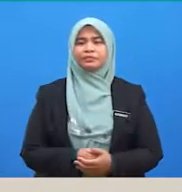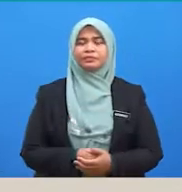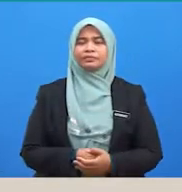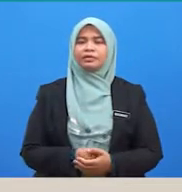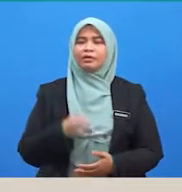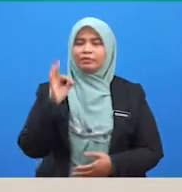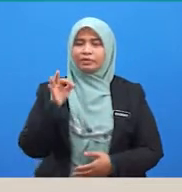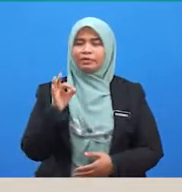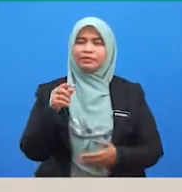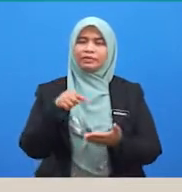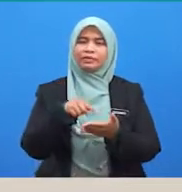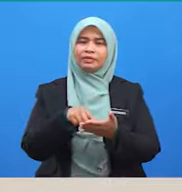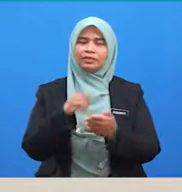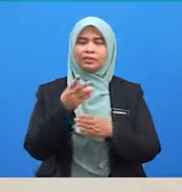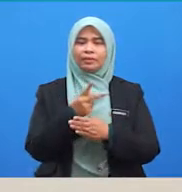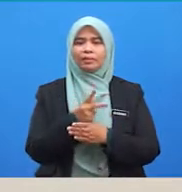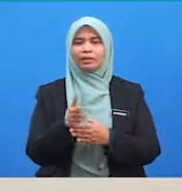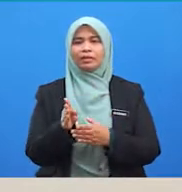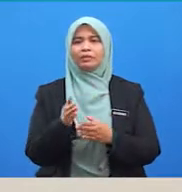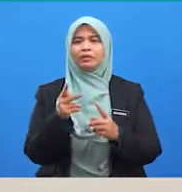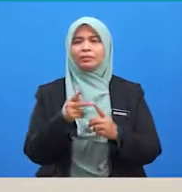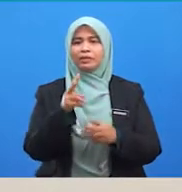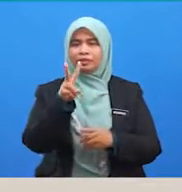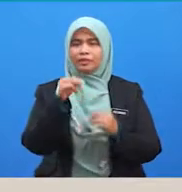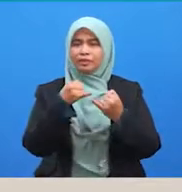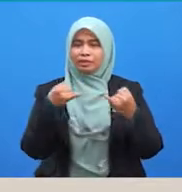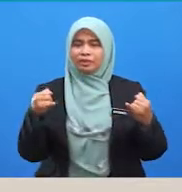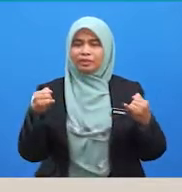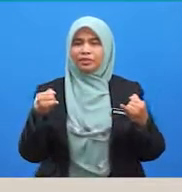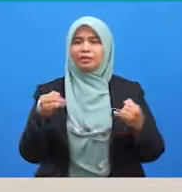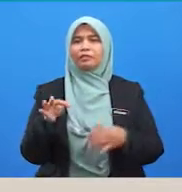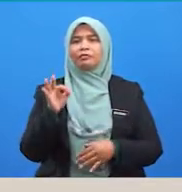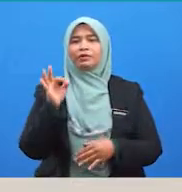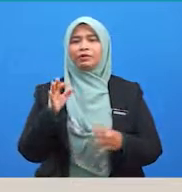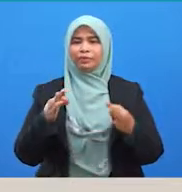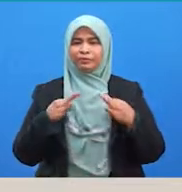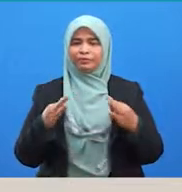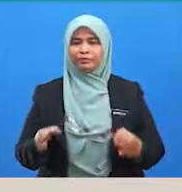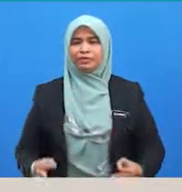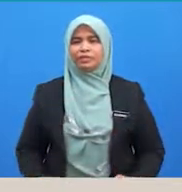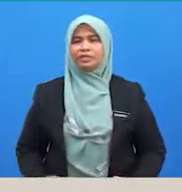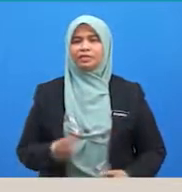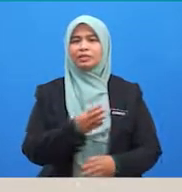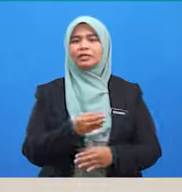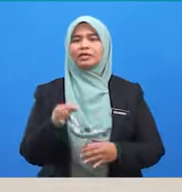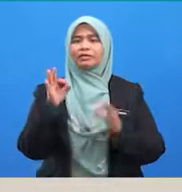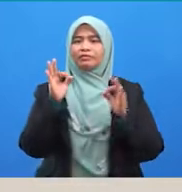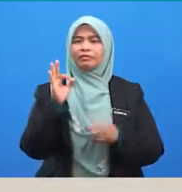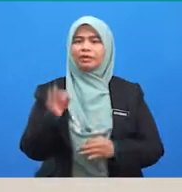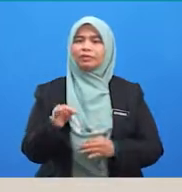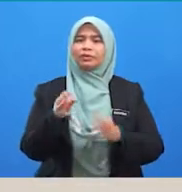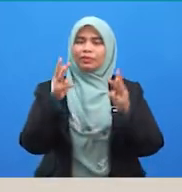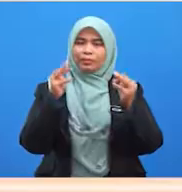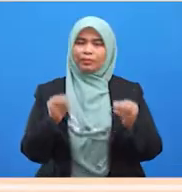Faktor-faktor ini terbahagi kepada dua jenis, iaitu faktor fizikal dan faktor manusia.